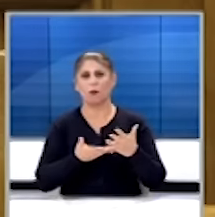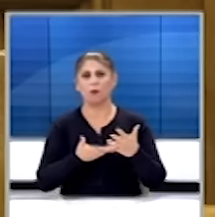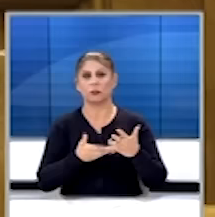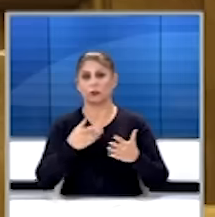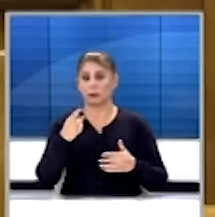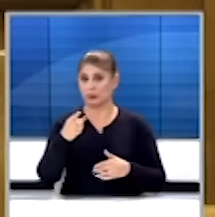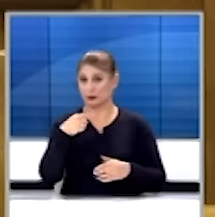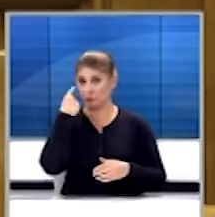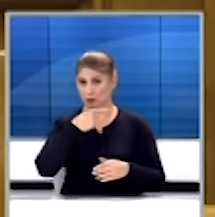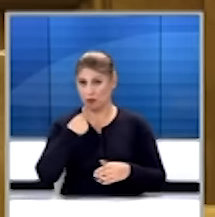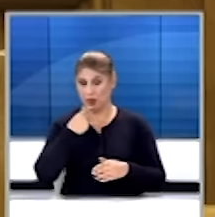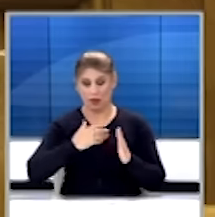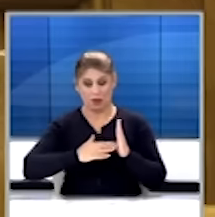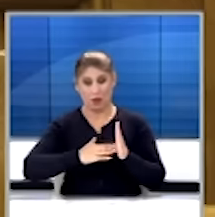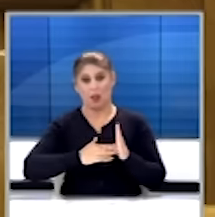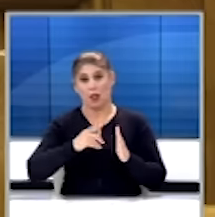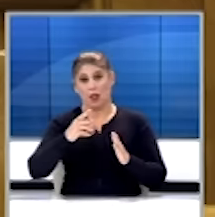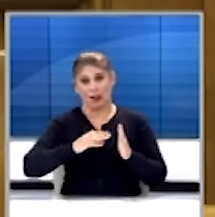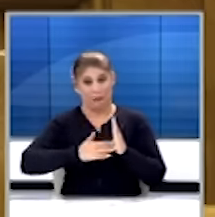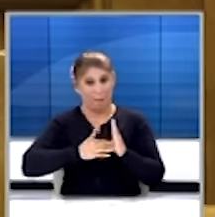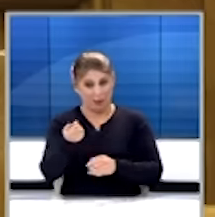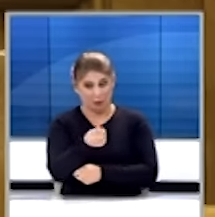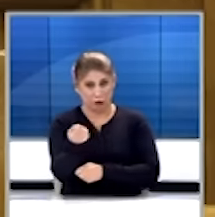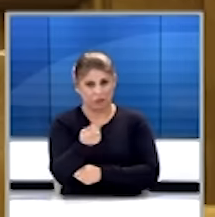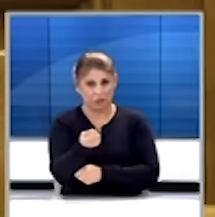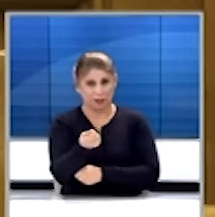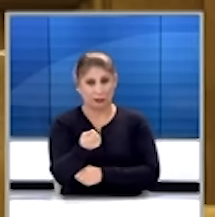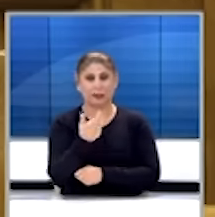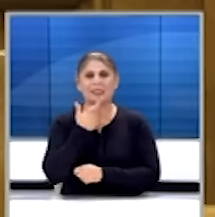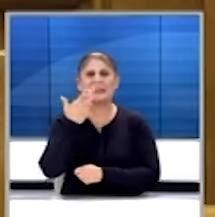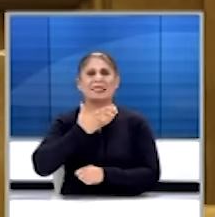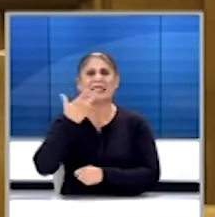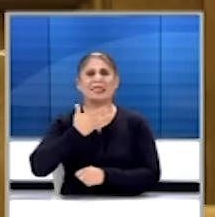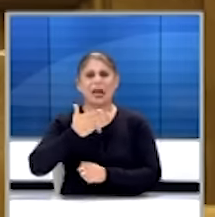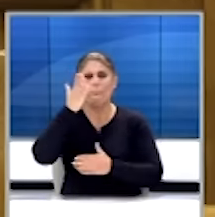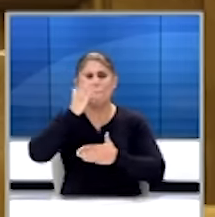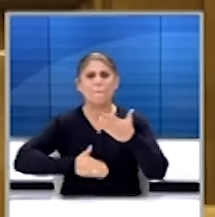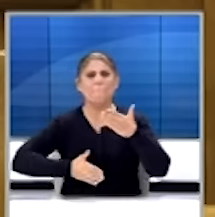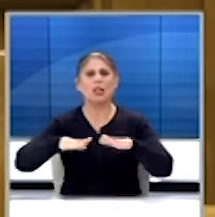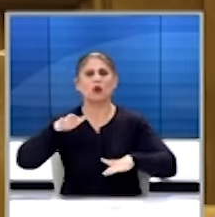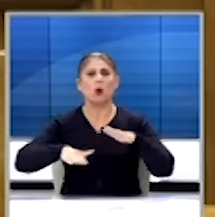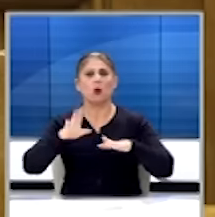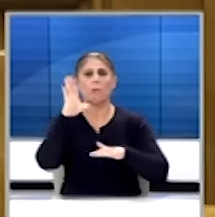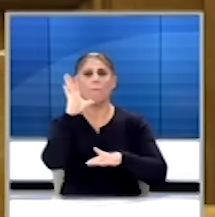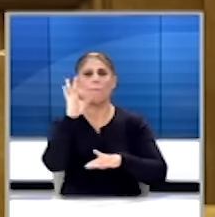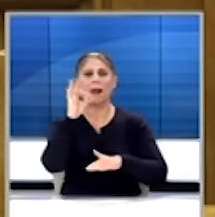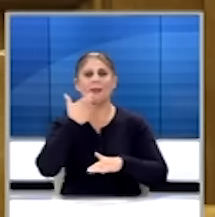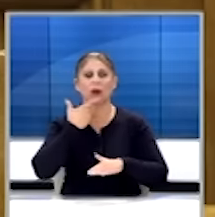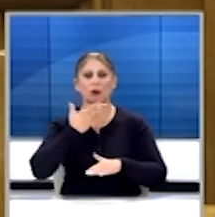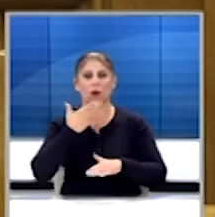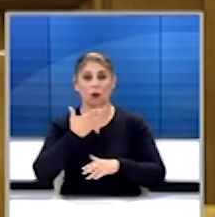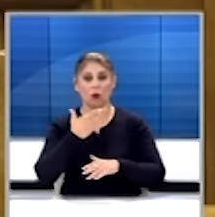ηλικίας πλησιάζει τα 50 έτη, ενώ το επάγγελμα του πυροσβέστη δεν είναι καν